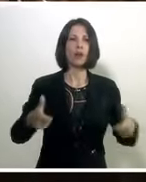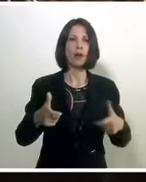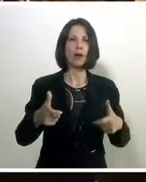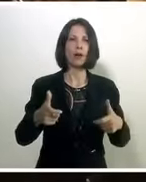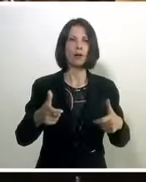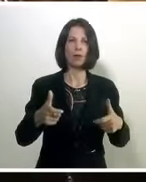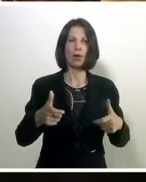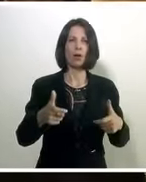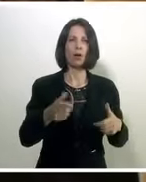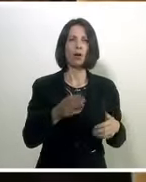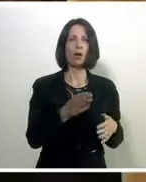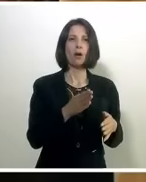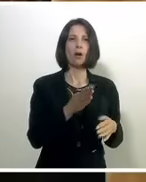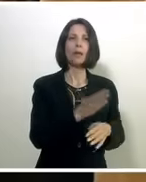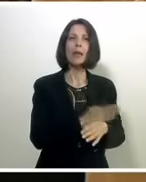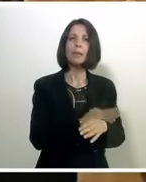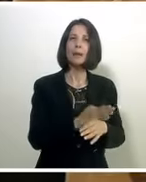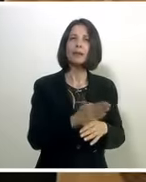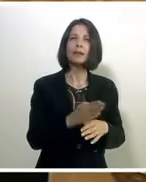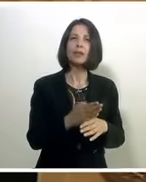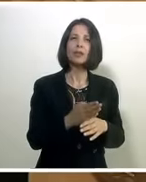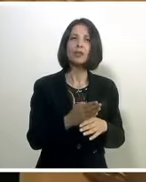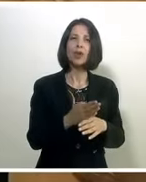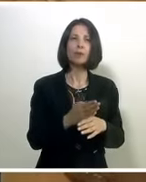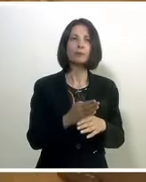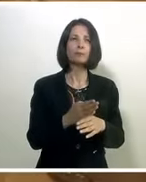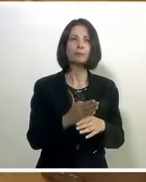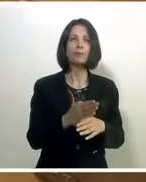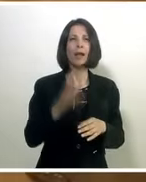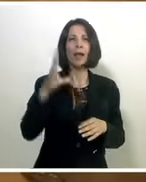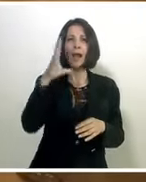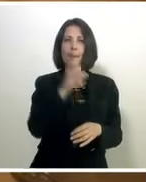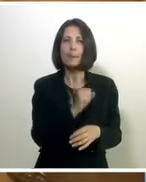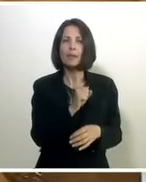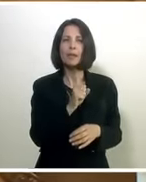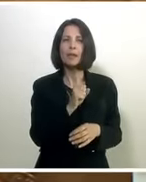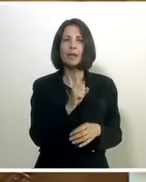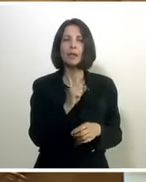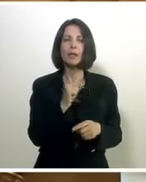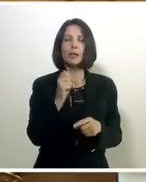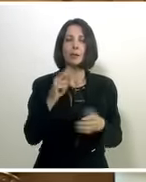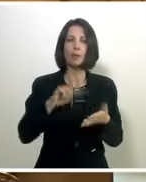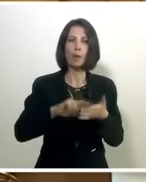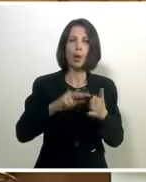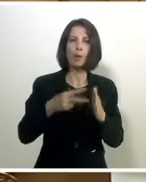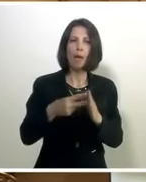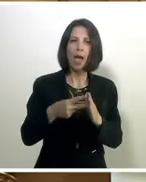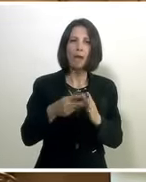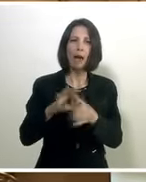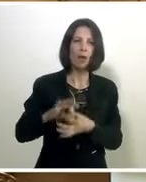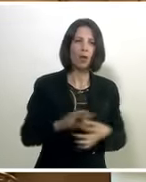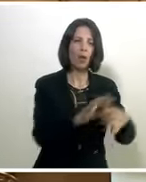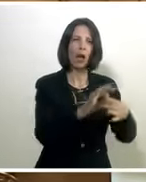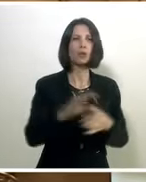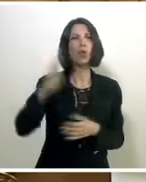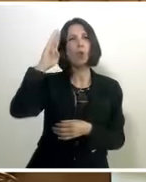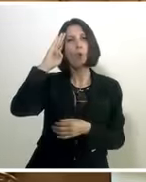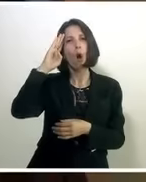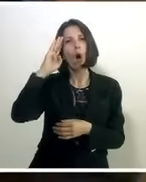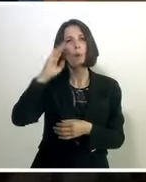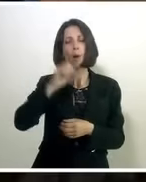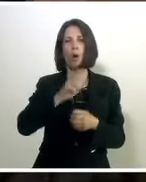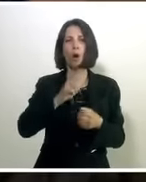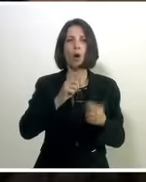necessario porre il problema della interdipendenza tra l'uomo e l'ambiente non c'era ancora una vera e propria cultura